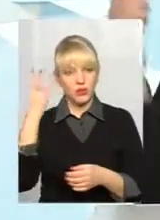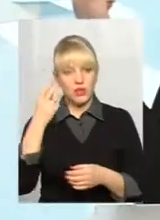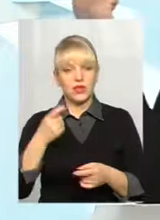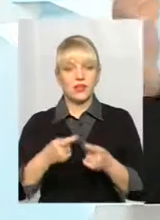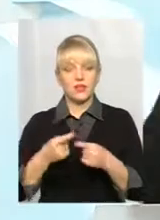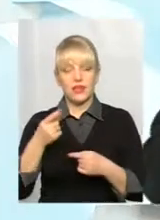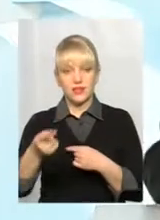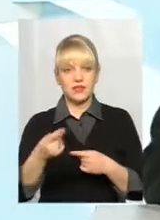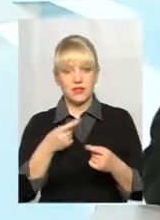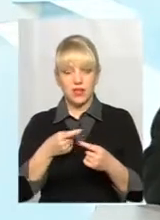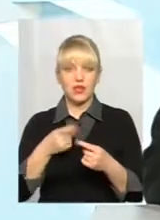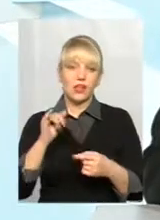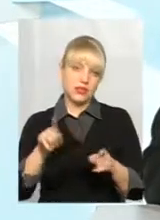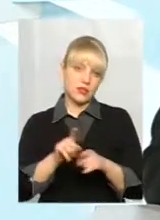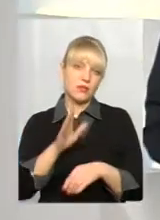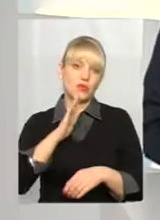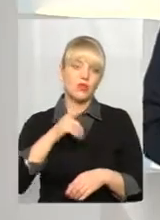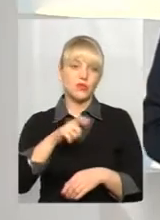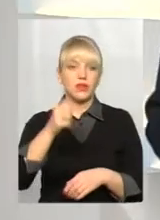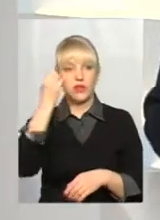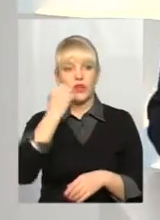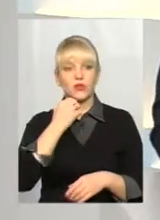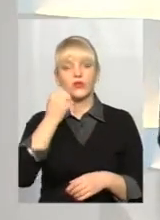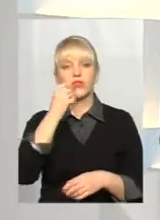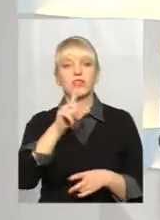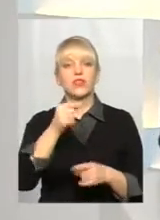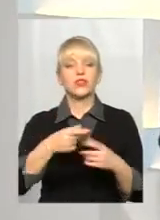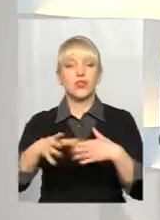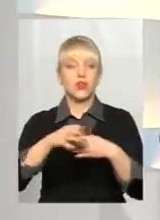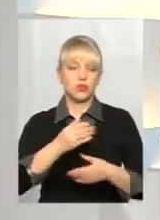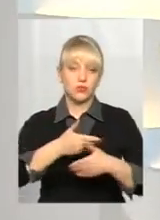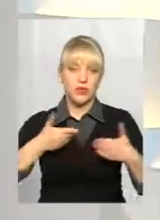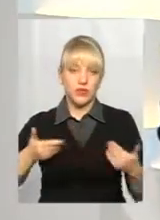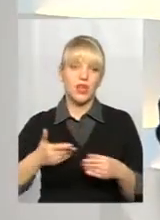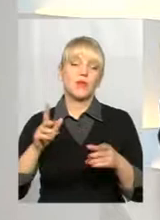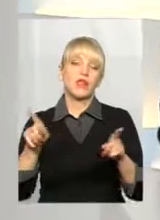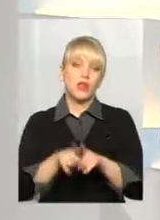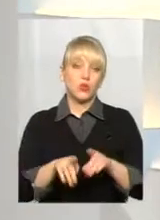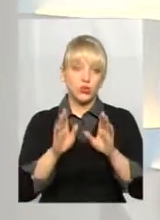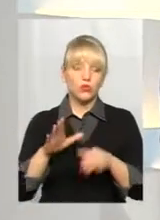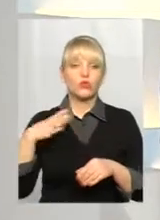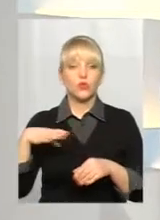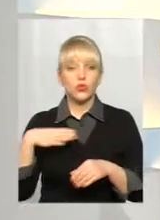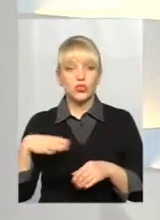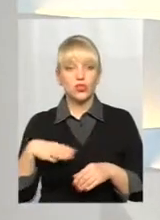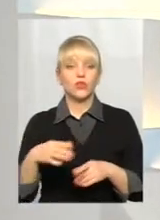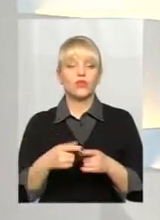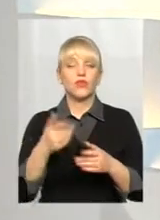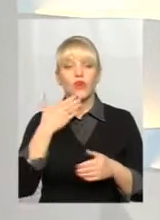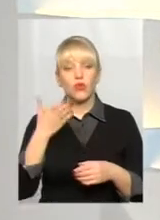так само наші громадяни. Дякую, пане Юрій. Дякую за те, що були сьогодні з нами. Будемо також очікувати